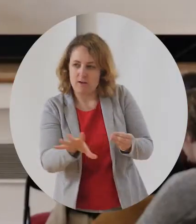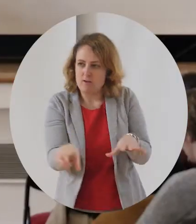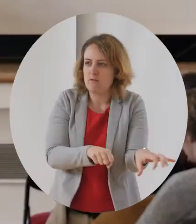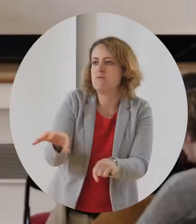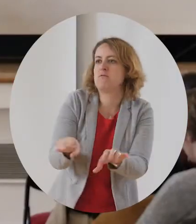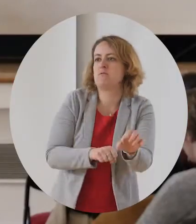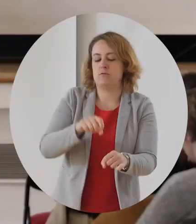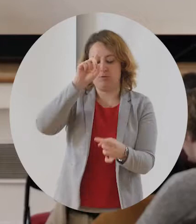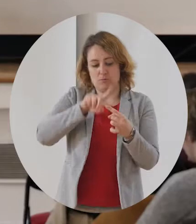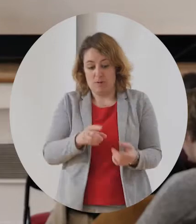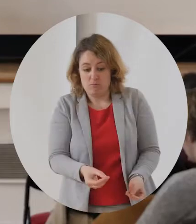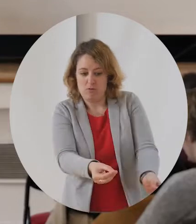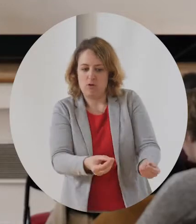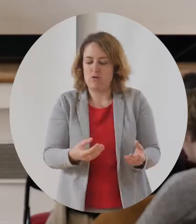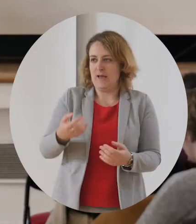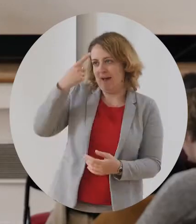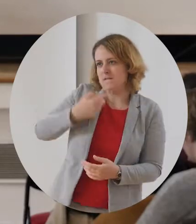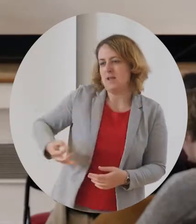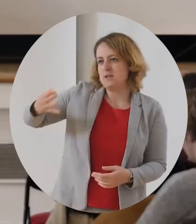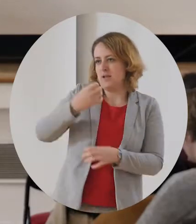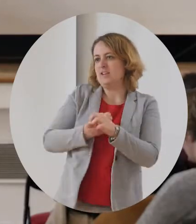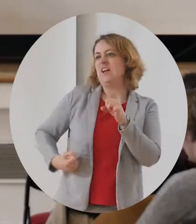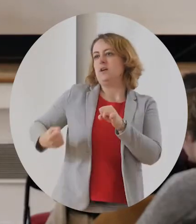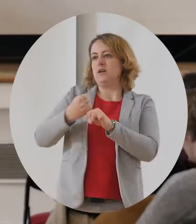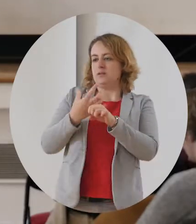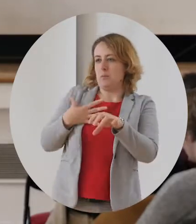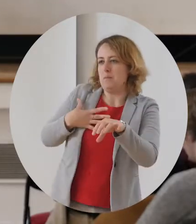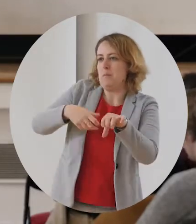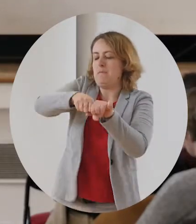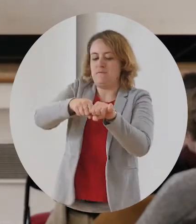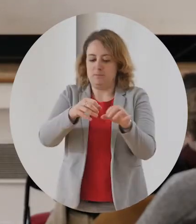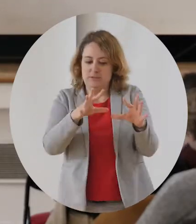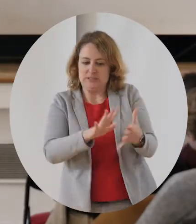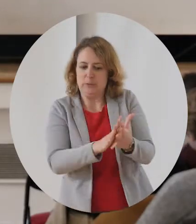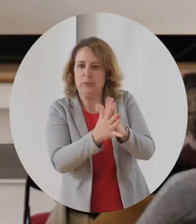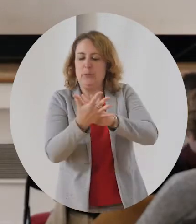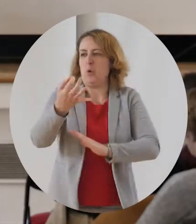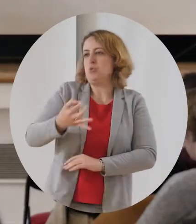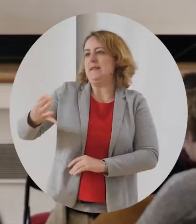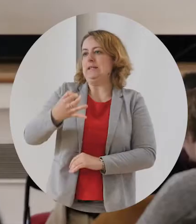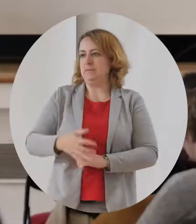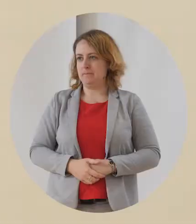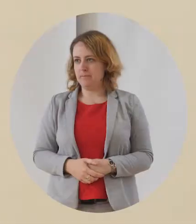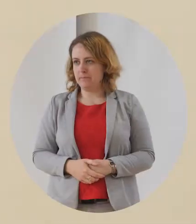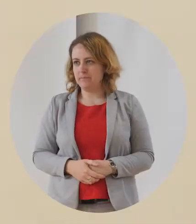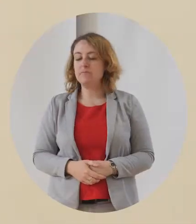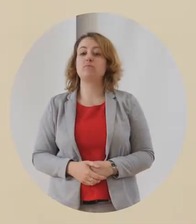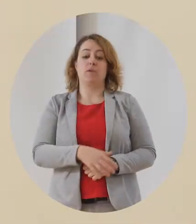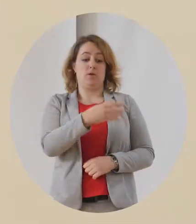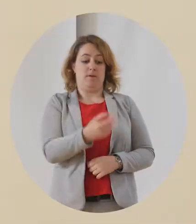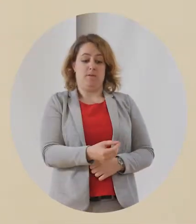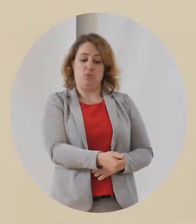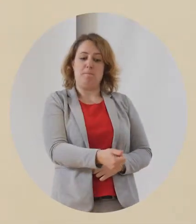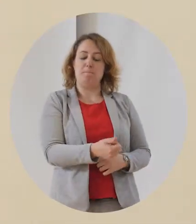ces jeux qui mettent en avant ces réflexes et pour essayer de les mettre de manière un petit peu automatique. Et